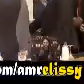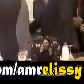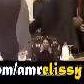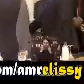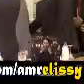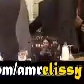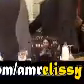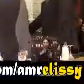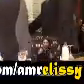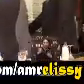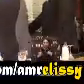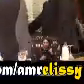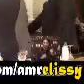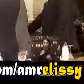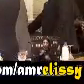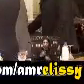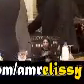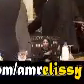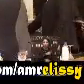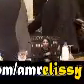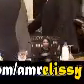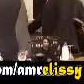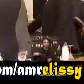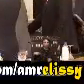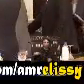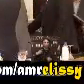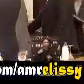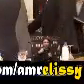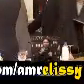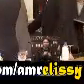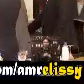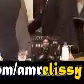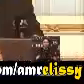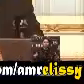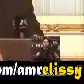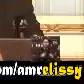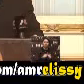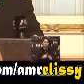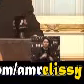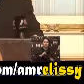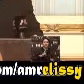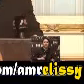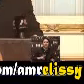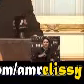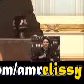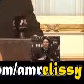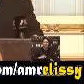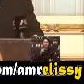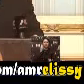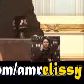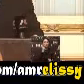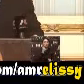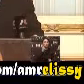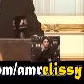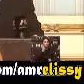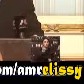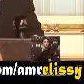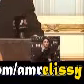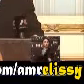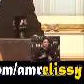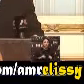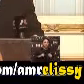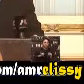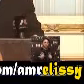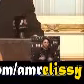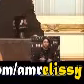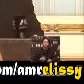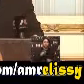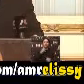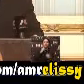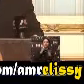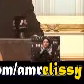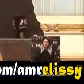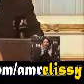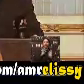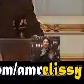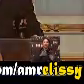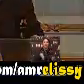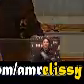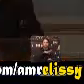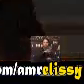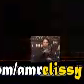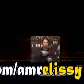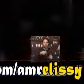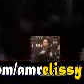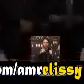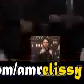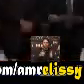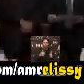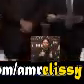في توحيد الجهود بين الحكومة والمجتمع المدني، أطلق الدكتور هشام قنديل مبادرة من أجل حياة